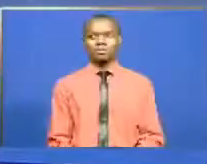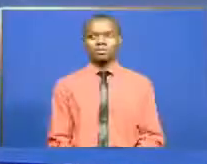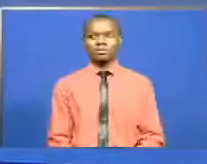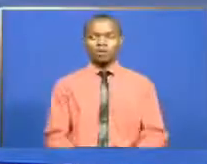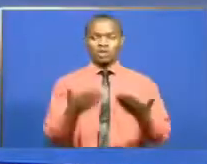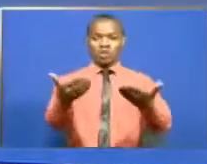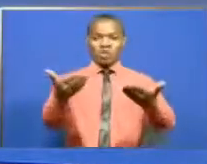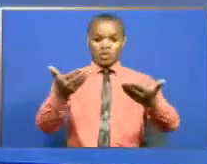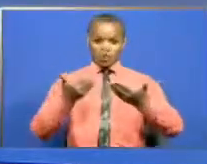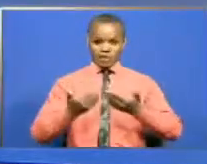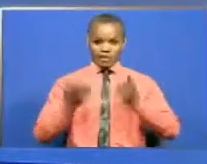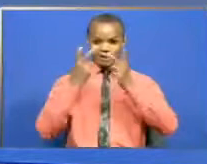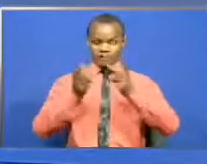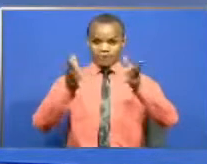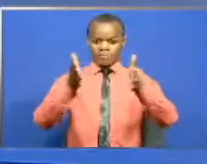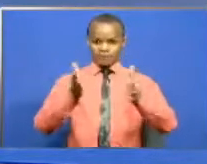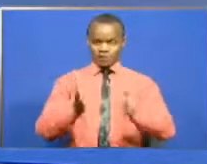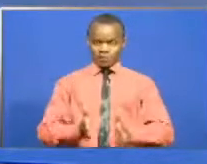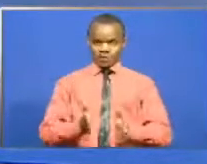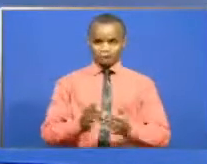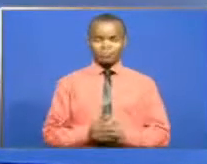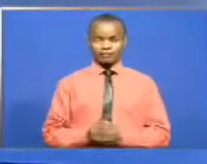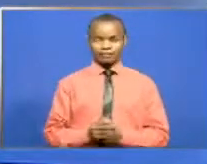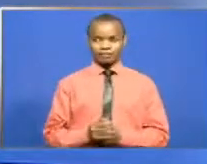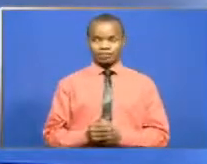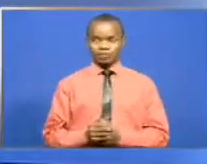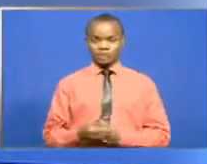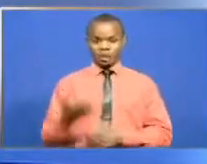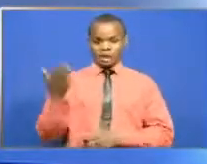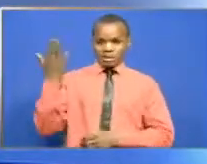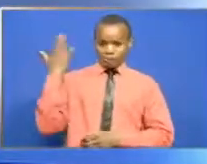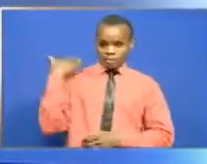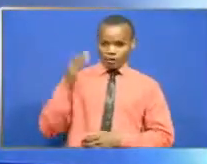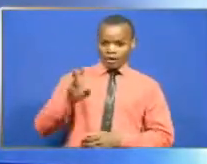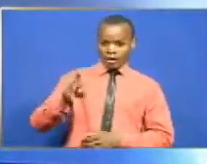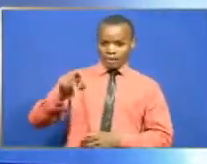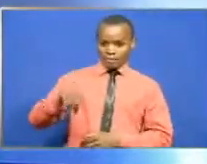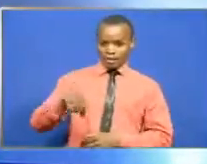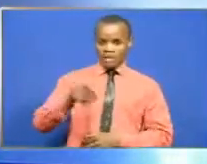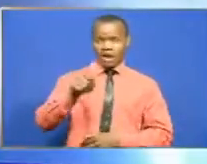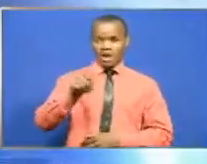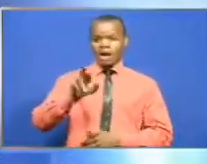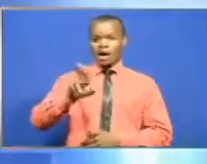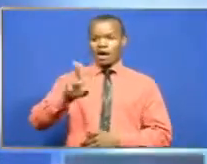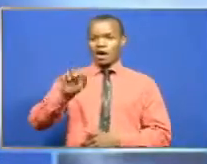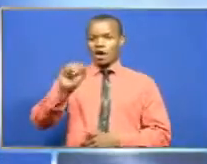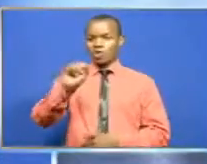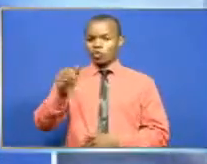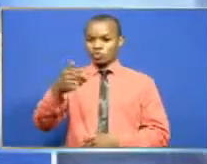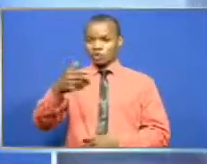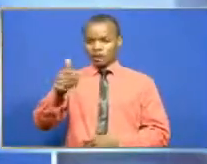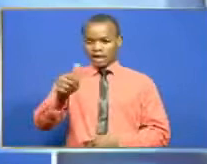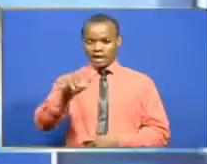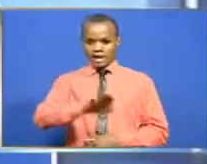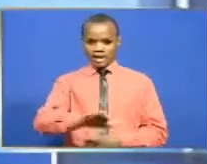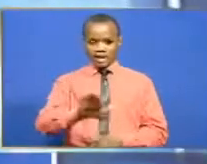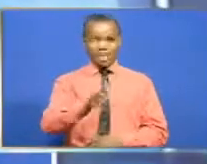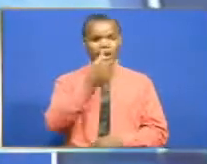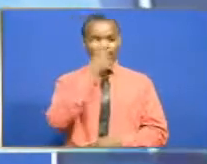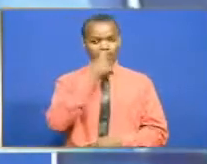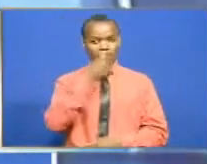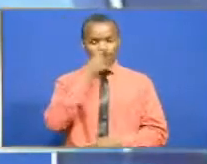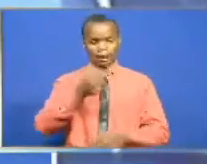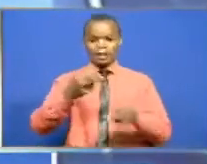Karibu mtazamaji katika awamu ya pili ya Darubini ya Channel 1. Aliyekuwa mbunge wa Arusha Urban nchini Tanzania, God Bless